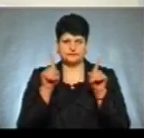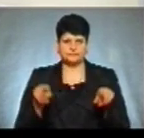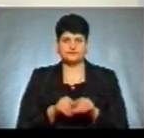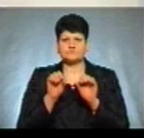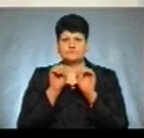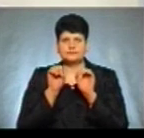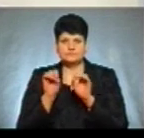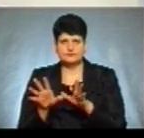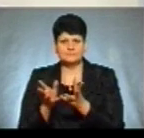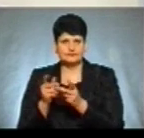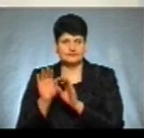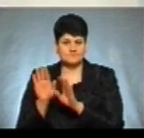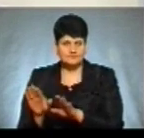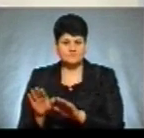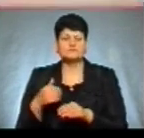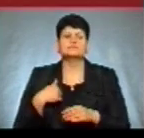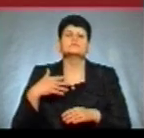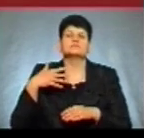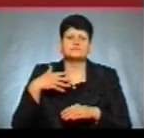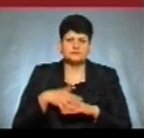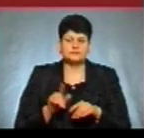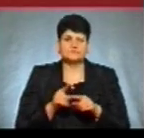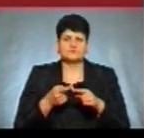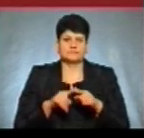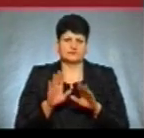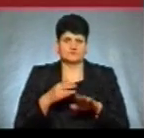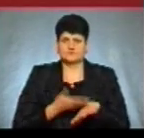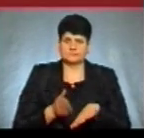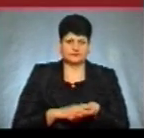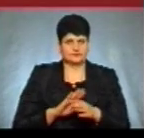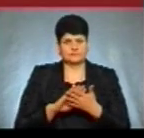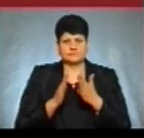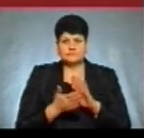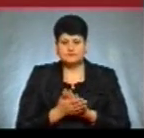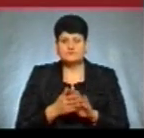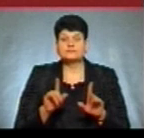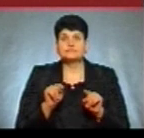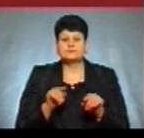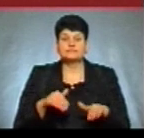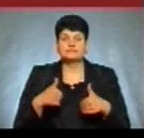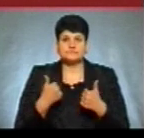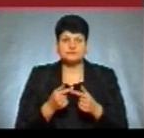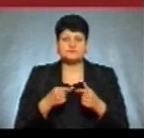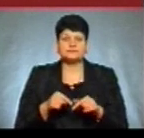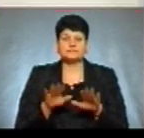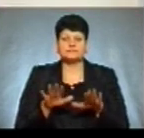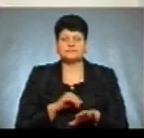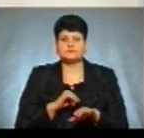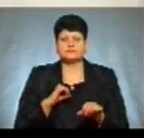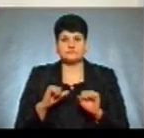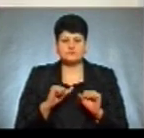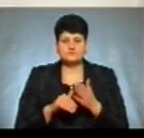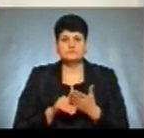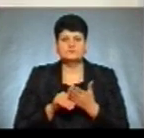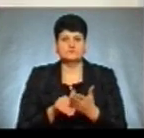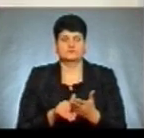дільницях. Тобто ми розуміємо, що це будуть дуже складні умови, і тому звертаємося до органів місцевого самоврядування